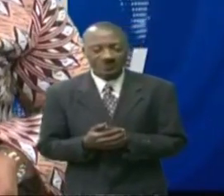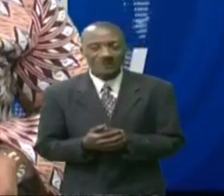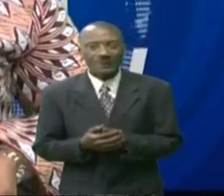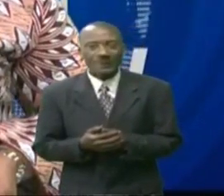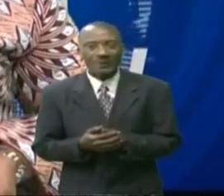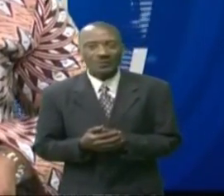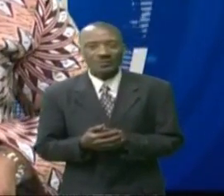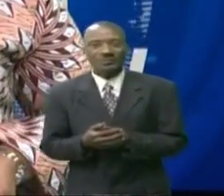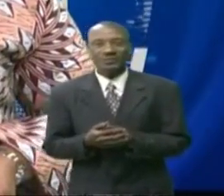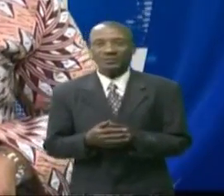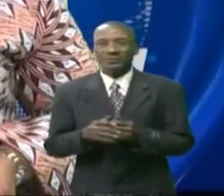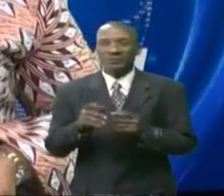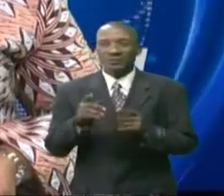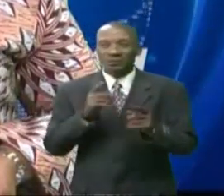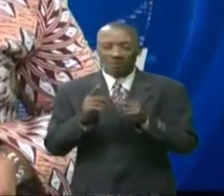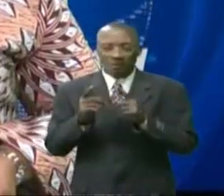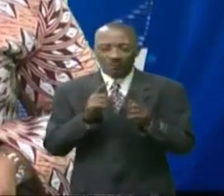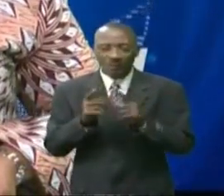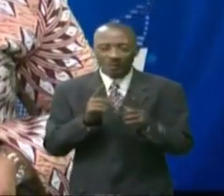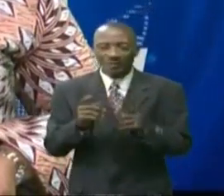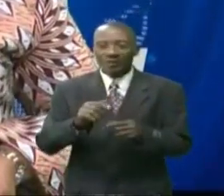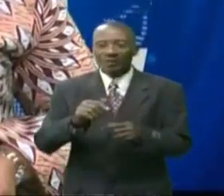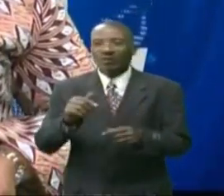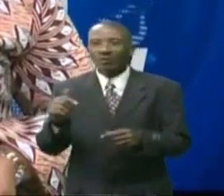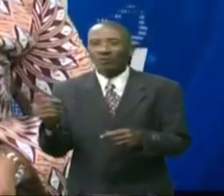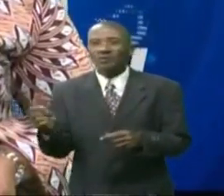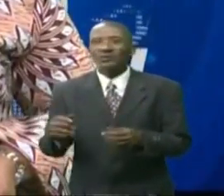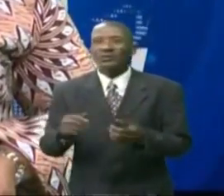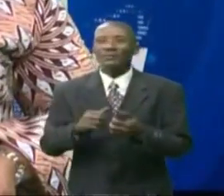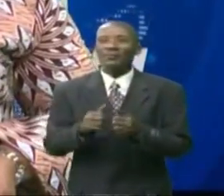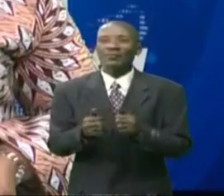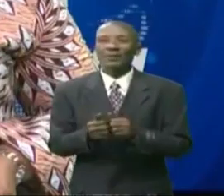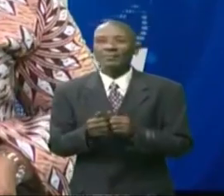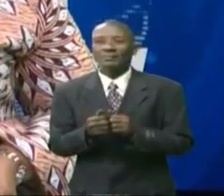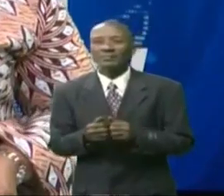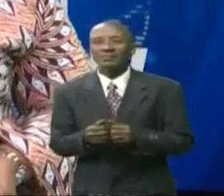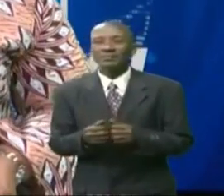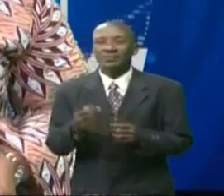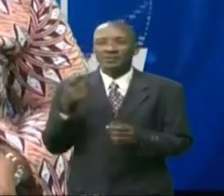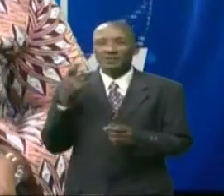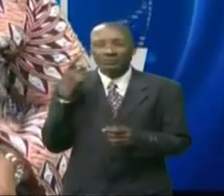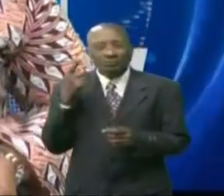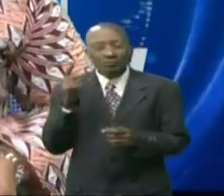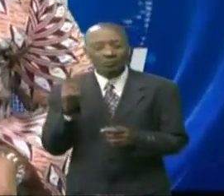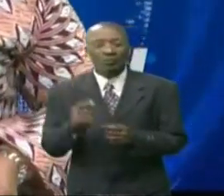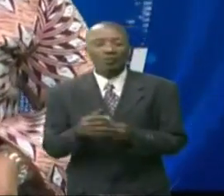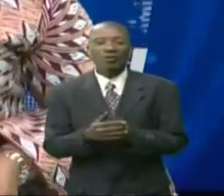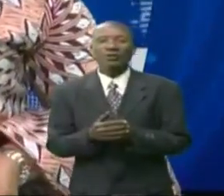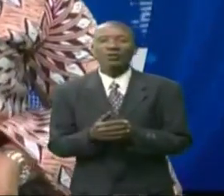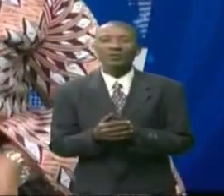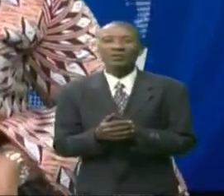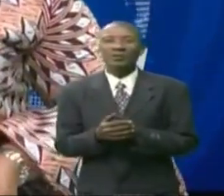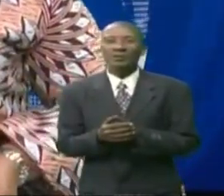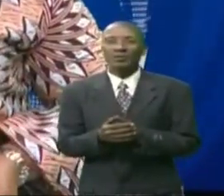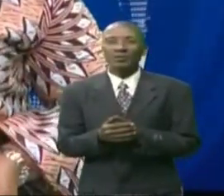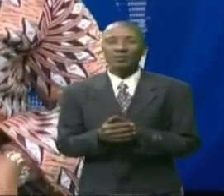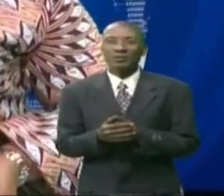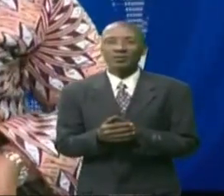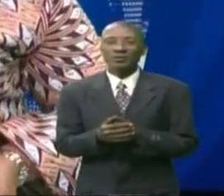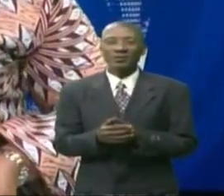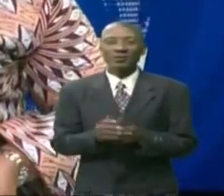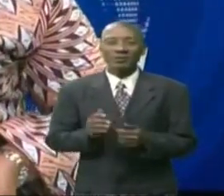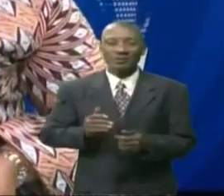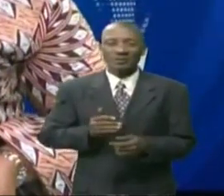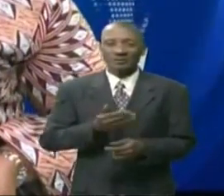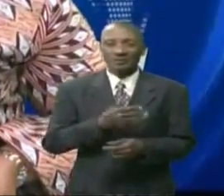public que le franc congolais, notre monnaie, est l'un des attributs de la souveraineté et de la fierté de la République démocratique du Congo. À